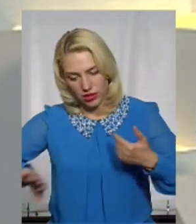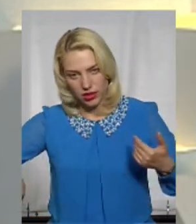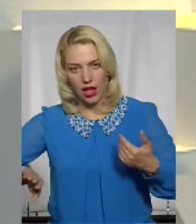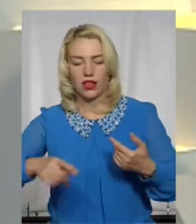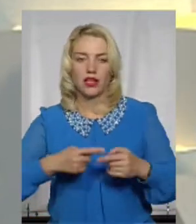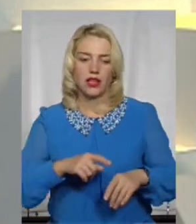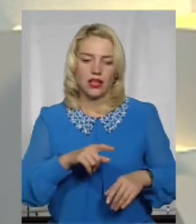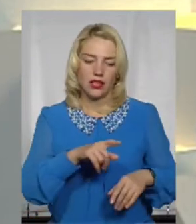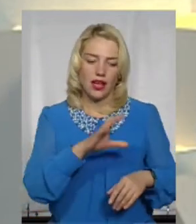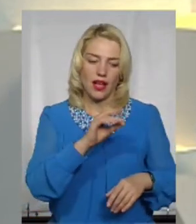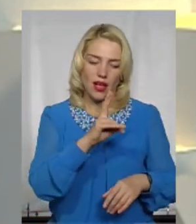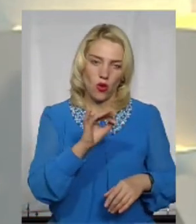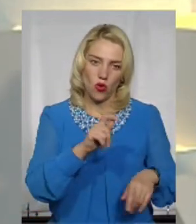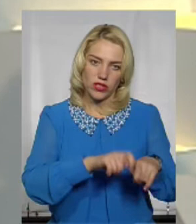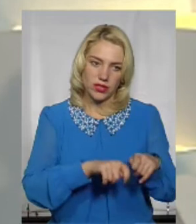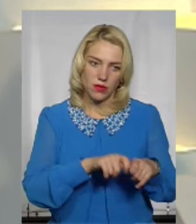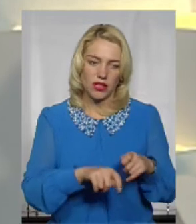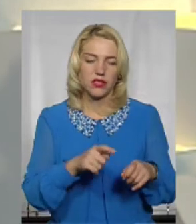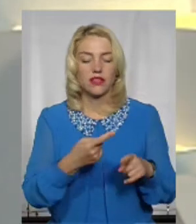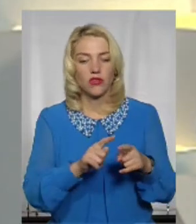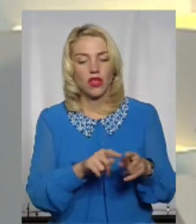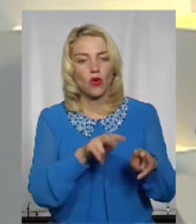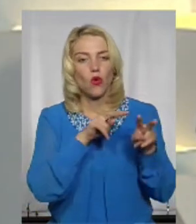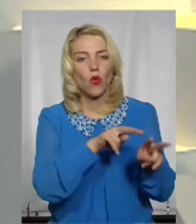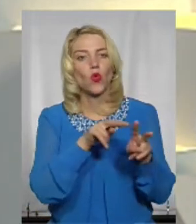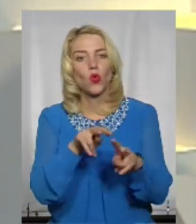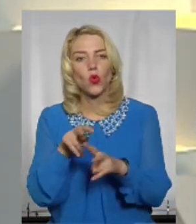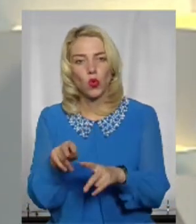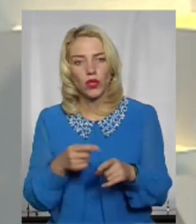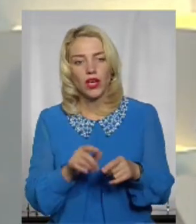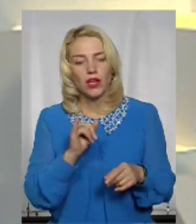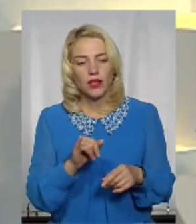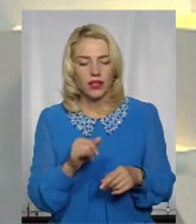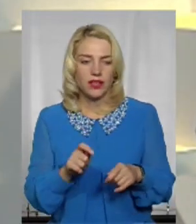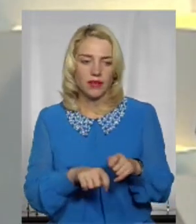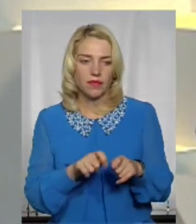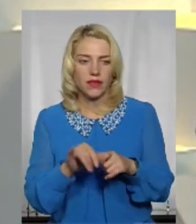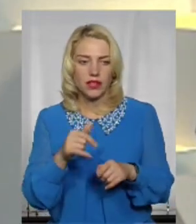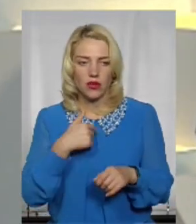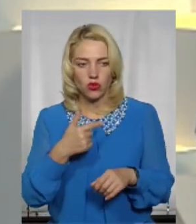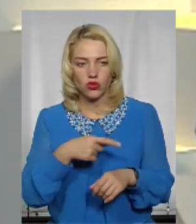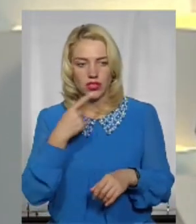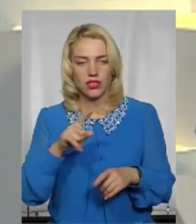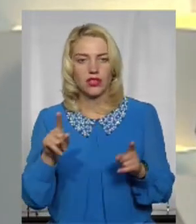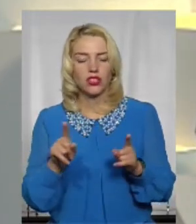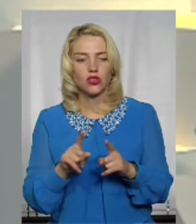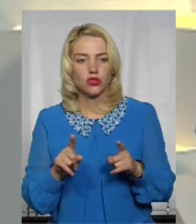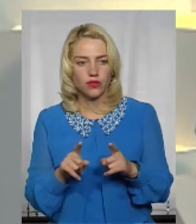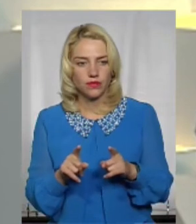дали повноваження контролювати саме оці всі показники. Вони планували свою роботу, але я ще хочу наголосити на тому,